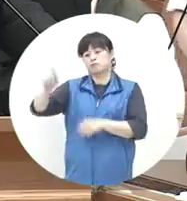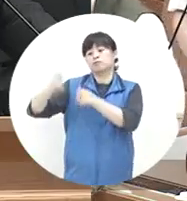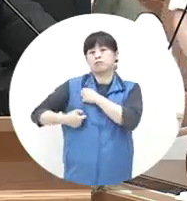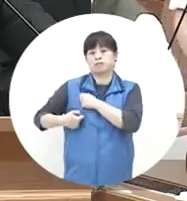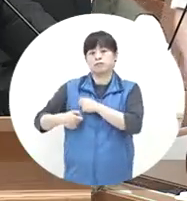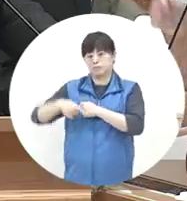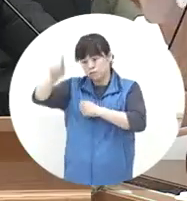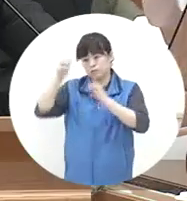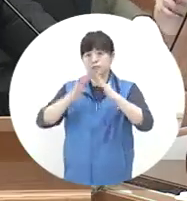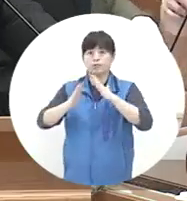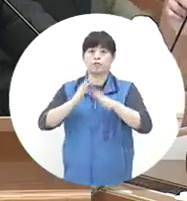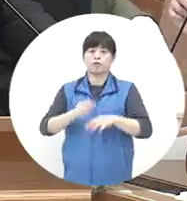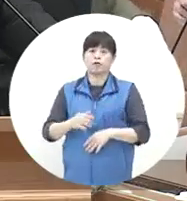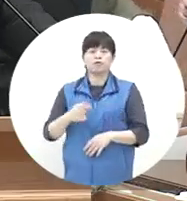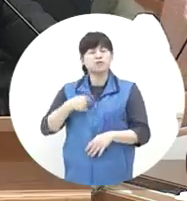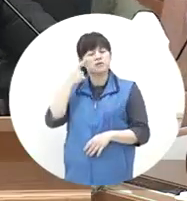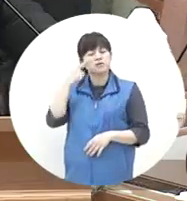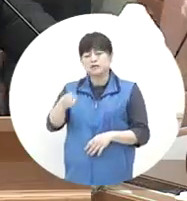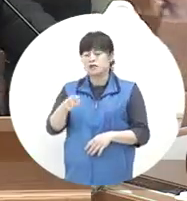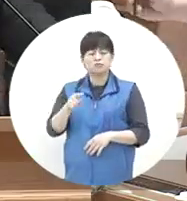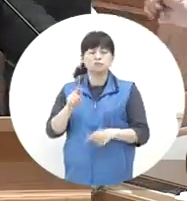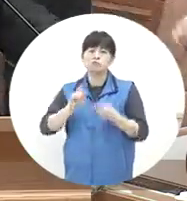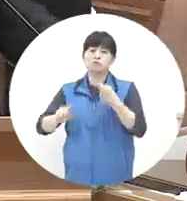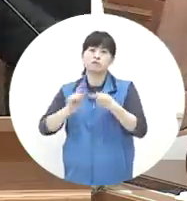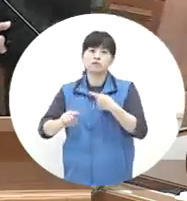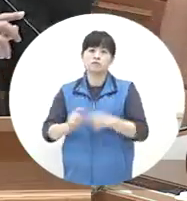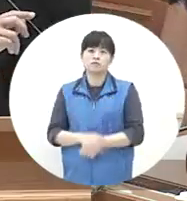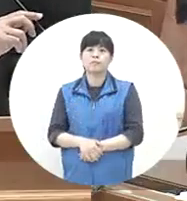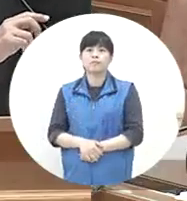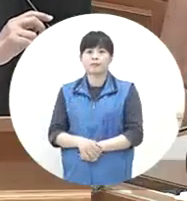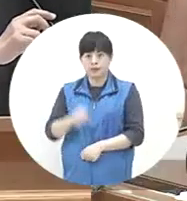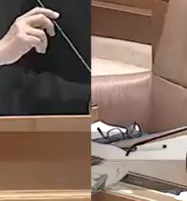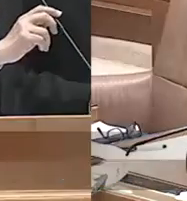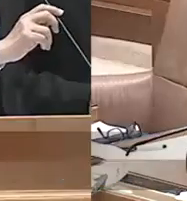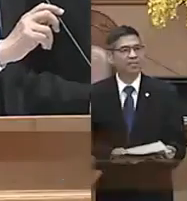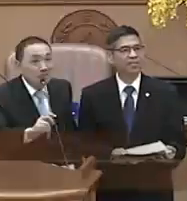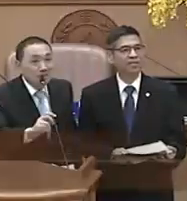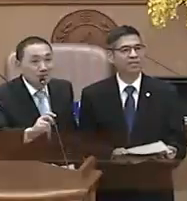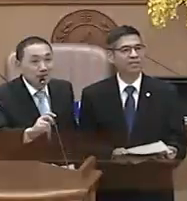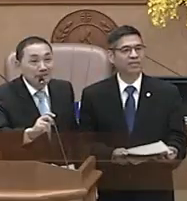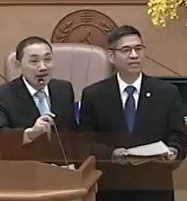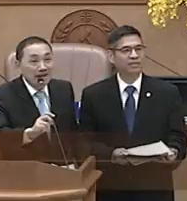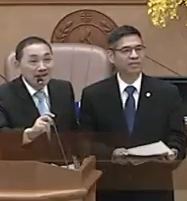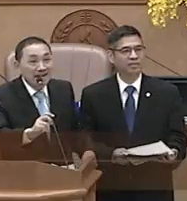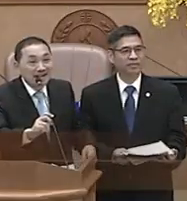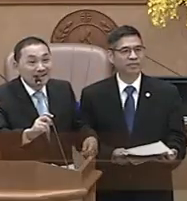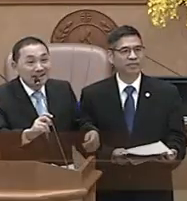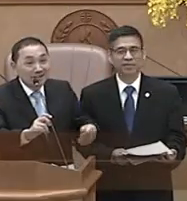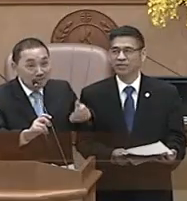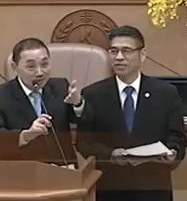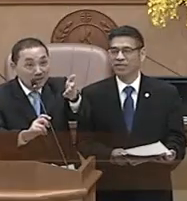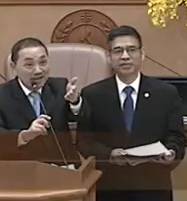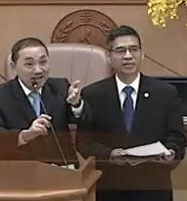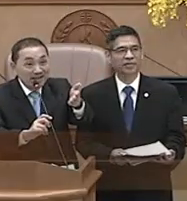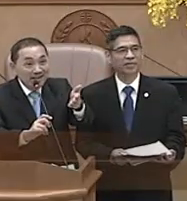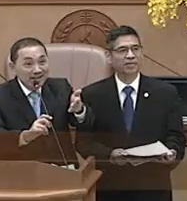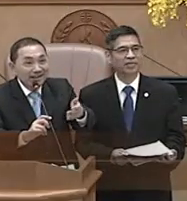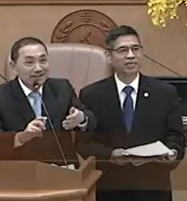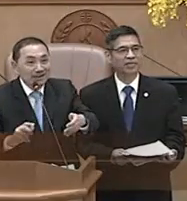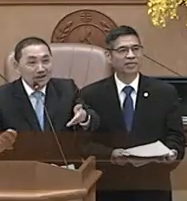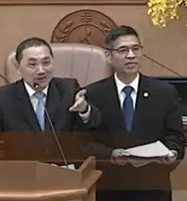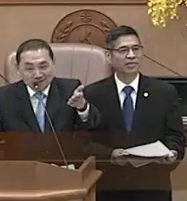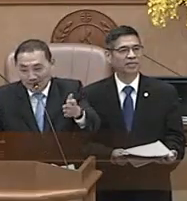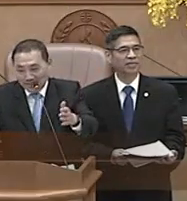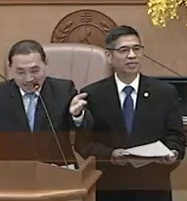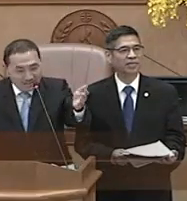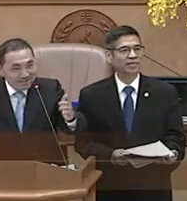打仗。我是认为这个是很有问题的。 好，我可以说明吗？哎，说完了，我不用说明吗？ 没有， 要不要说明？ 是啊， 好，